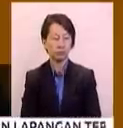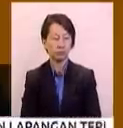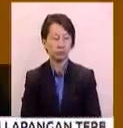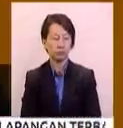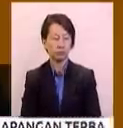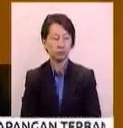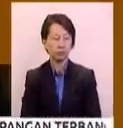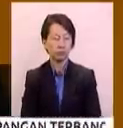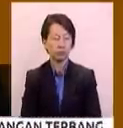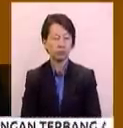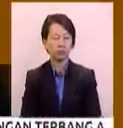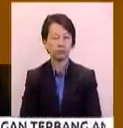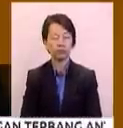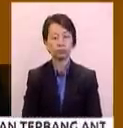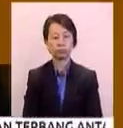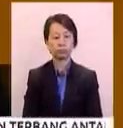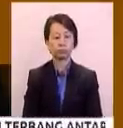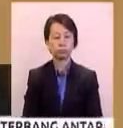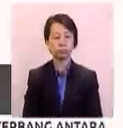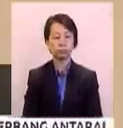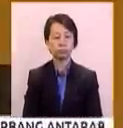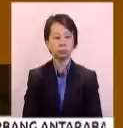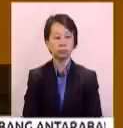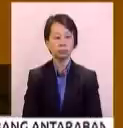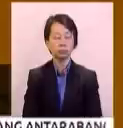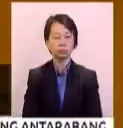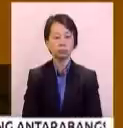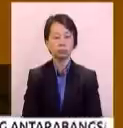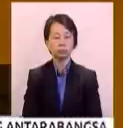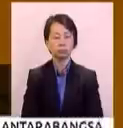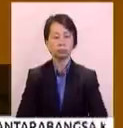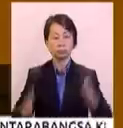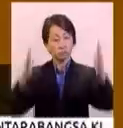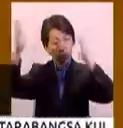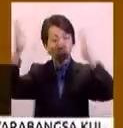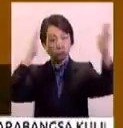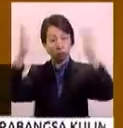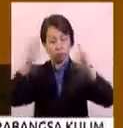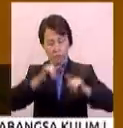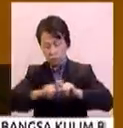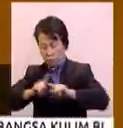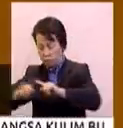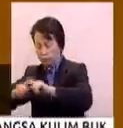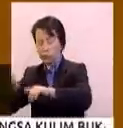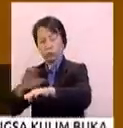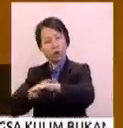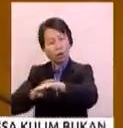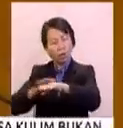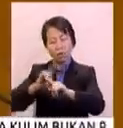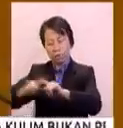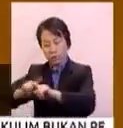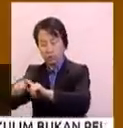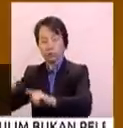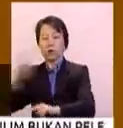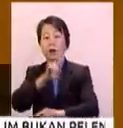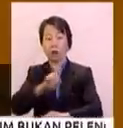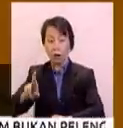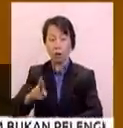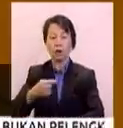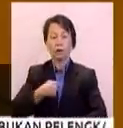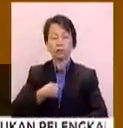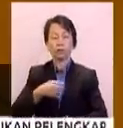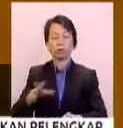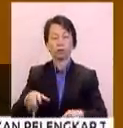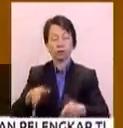Dan untuk meraih laba politik. Sebagai sebuah negara yang berbilang kaum dan agama, saya ingin mengambil